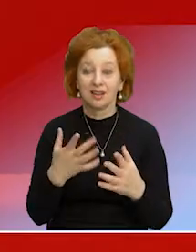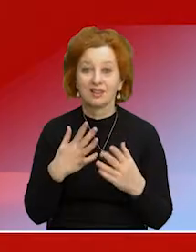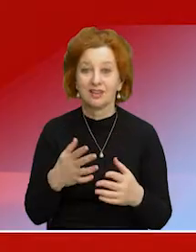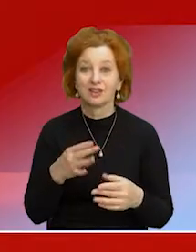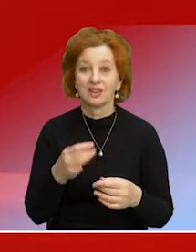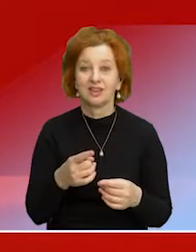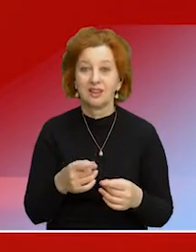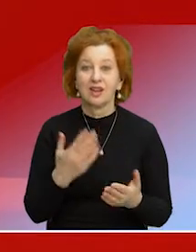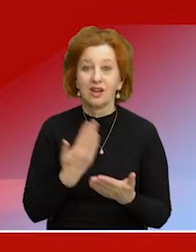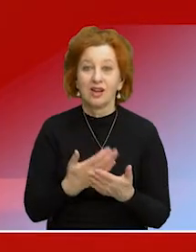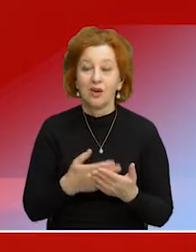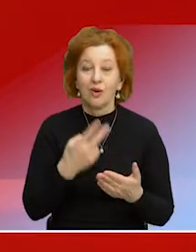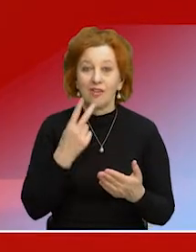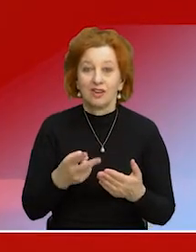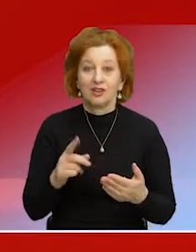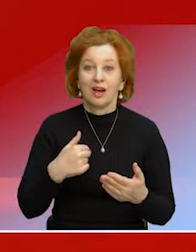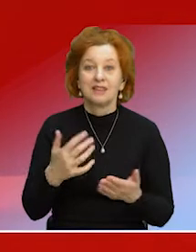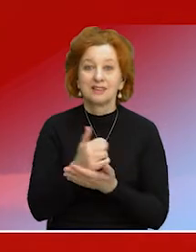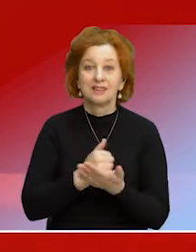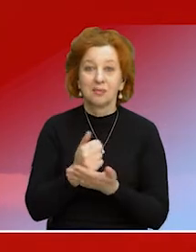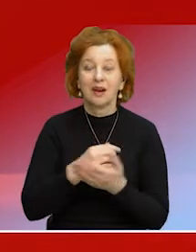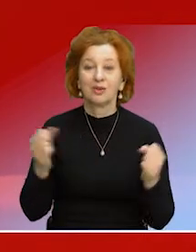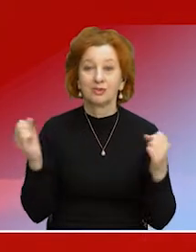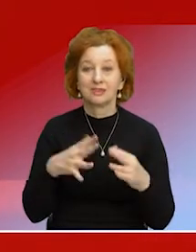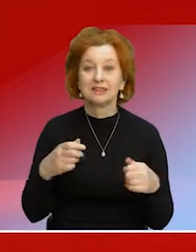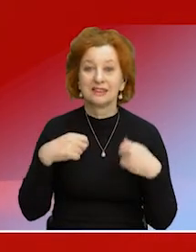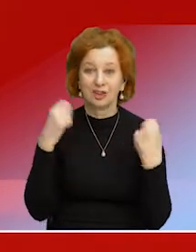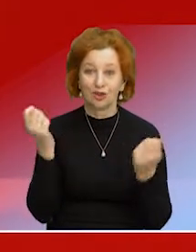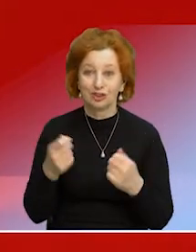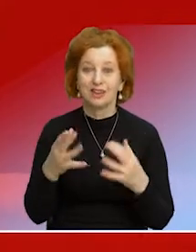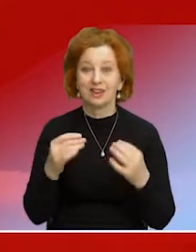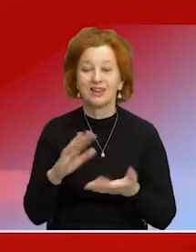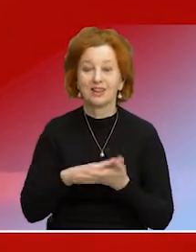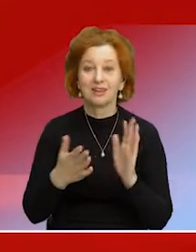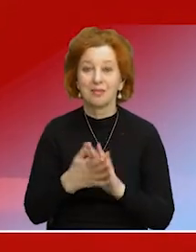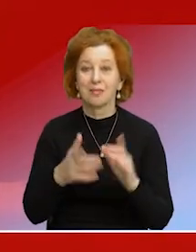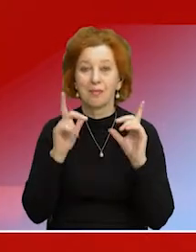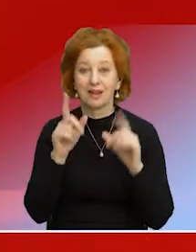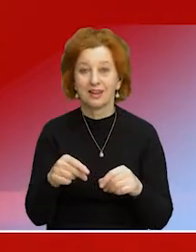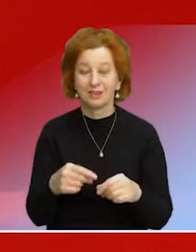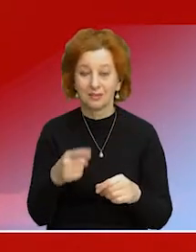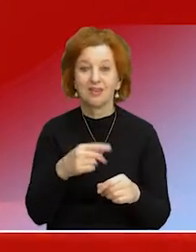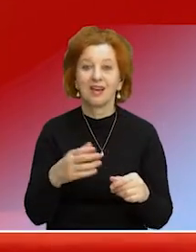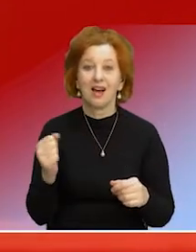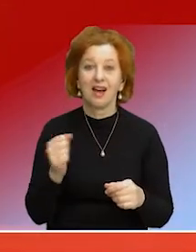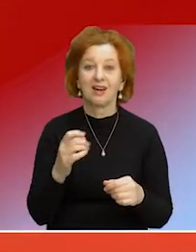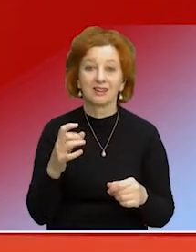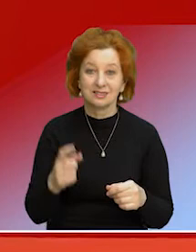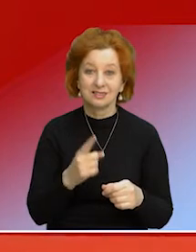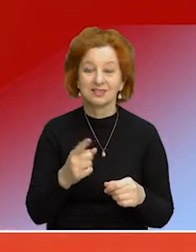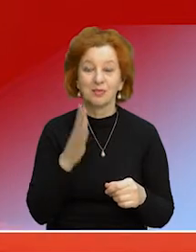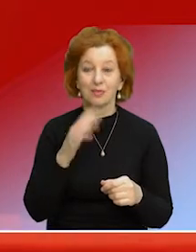через неделю день рождения, и я собираюсь после дня рождения поехать в горы. Возможно, думаю, поеду в Архыз